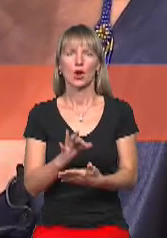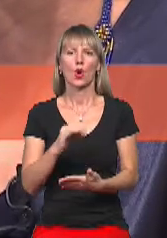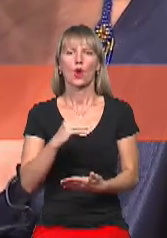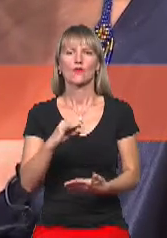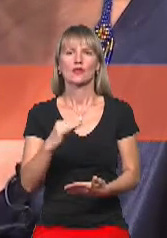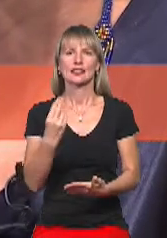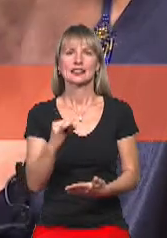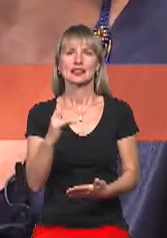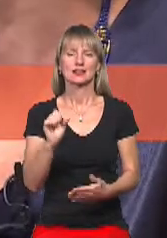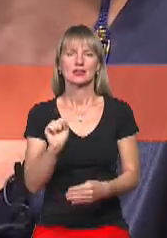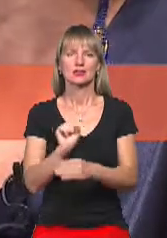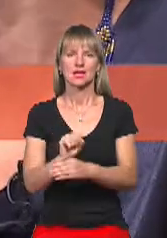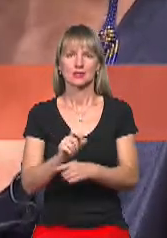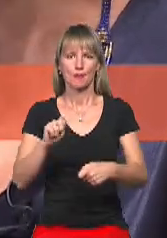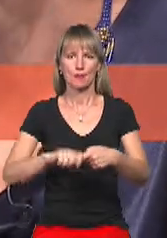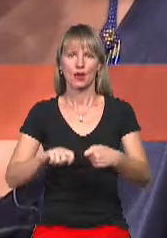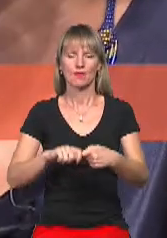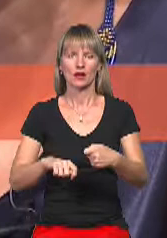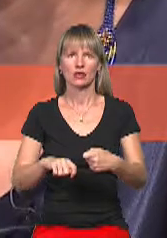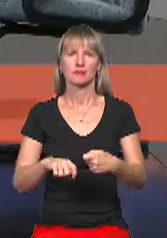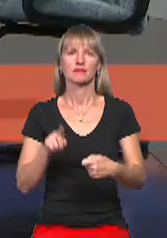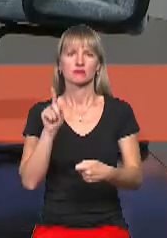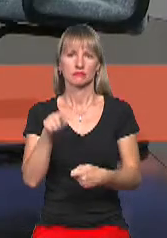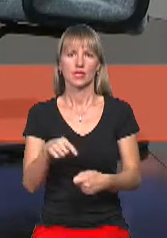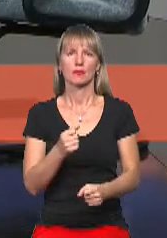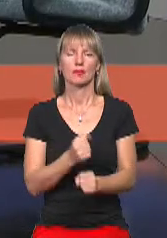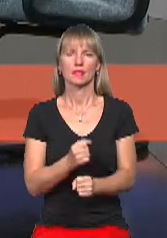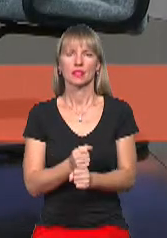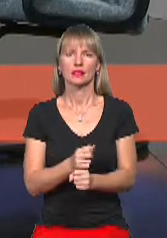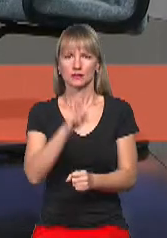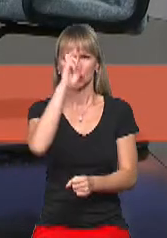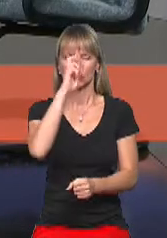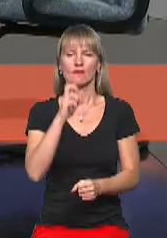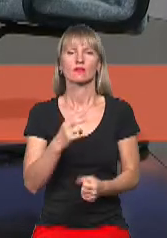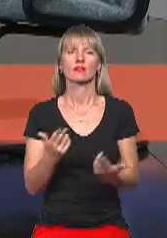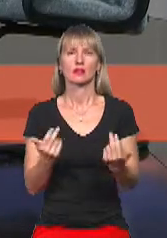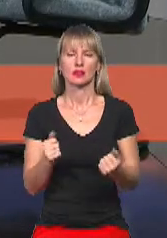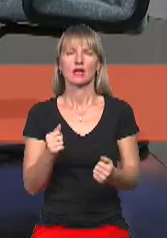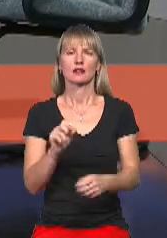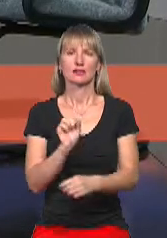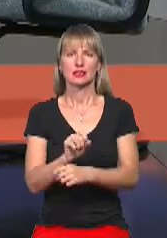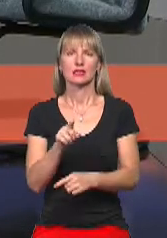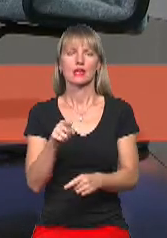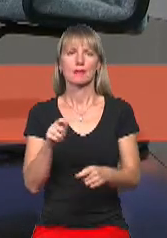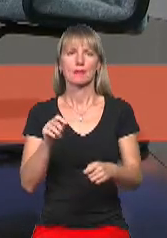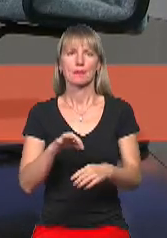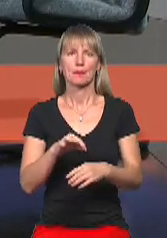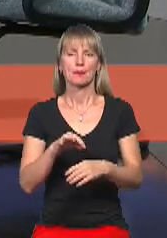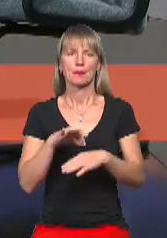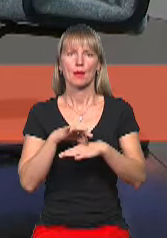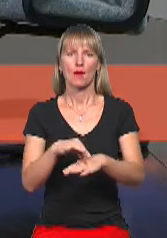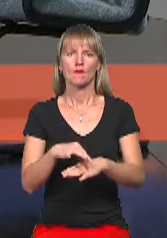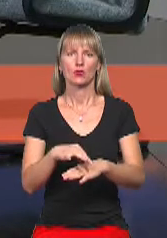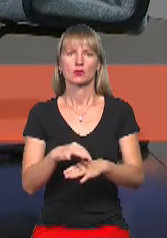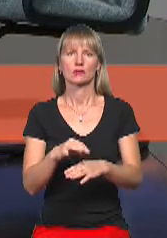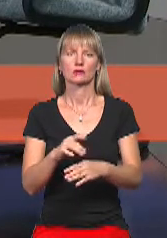станция мониторинга гидромета. И они там делают замеры. Это же называется державный мониторинг. Да, державная станция, но они проводят замеры